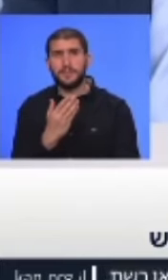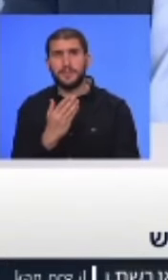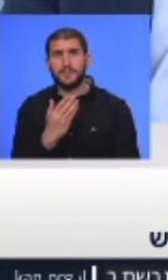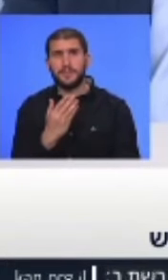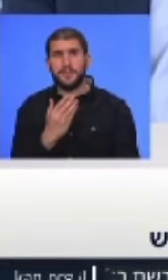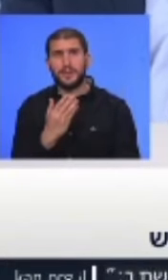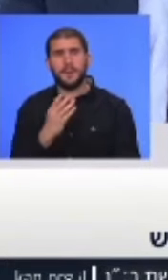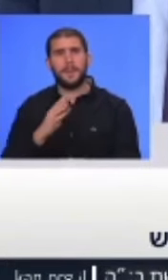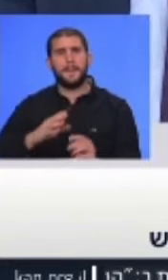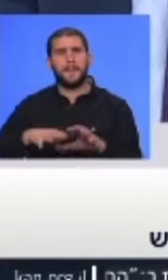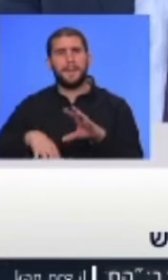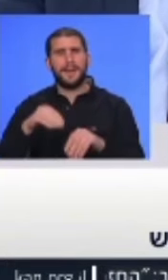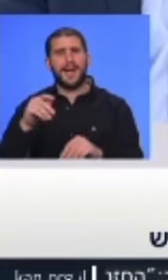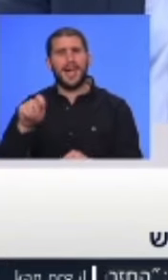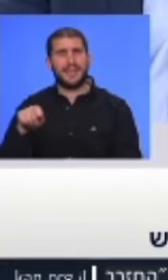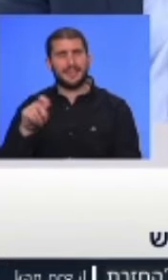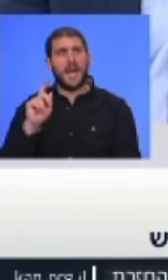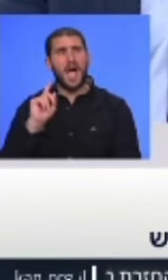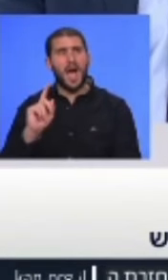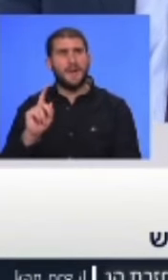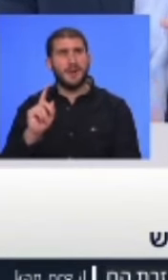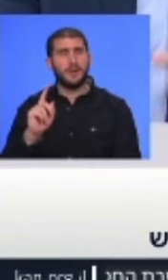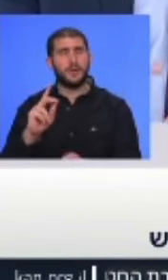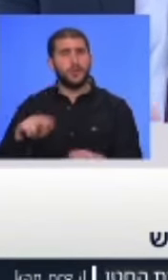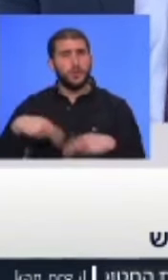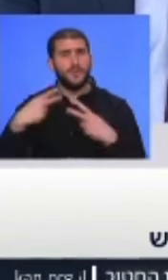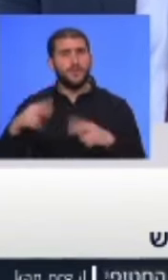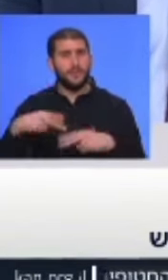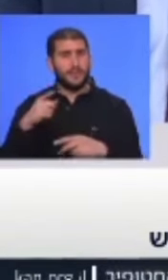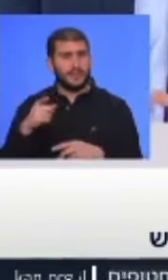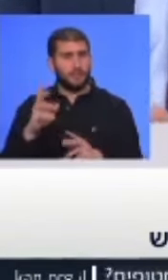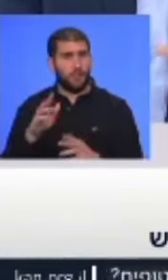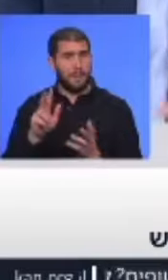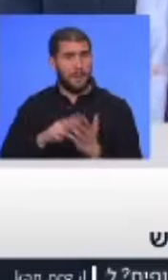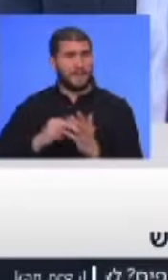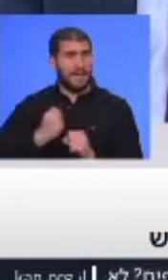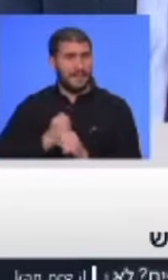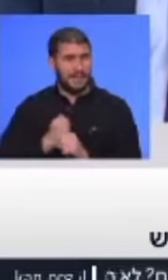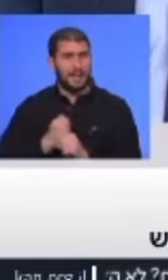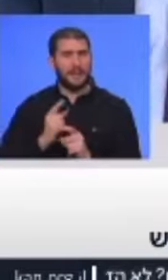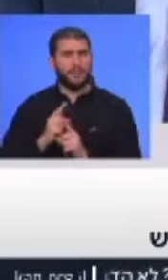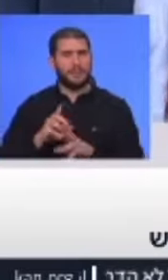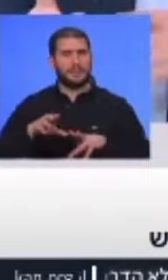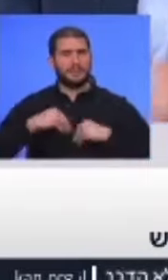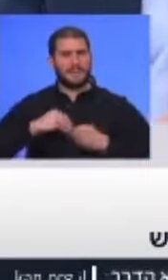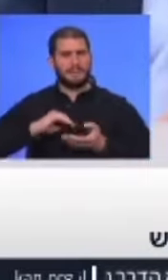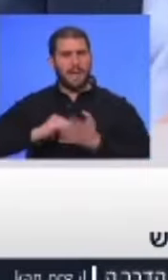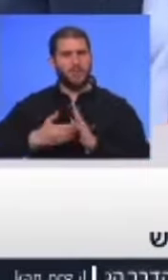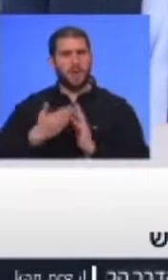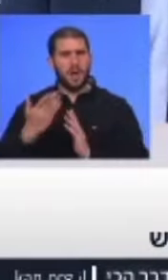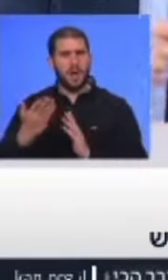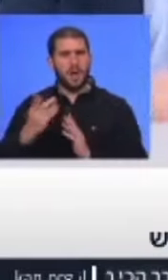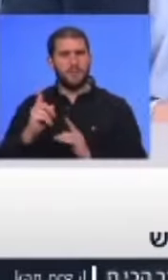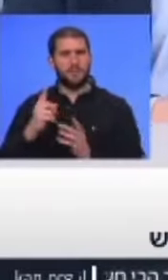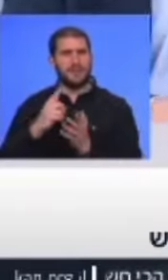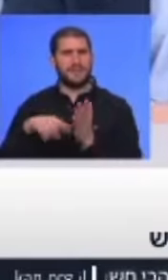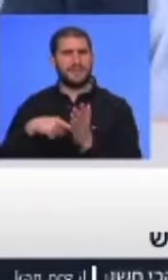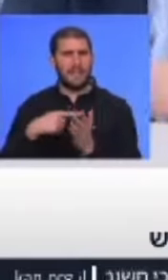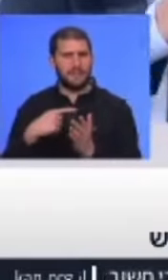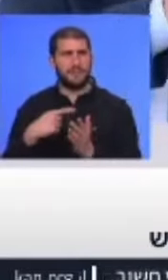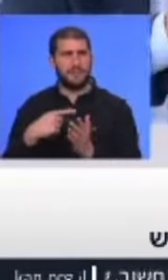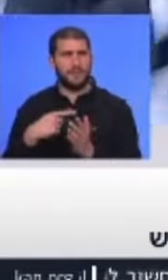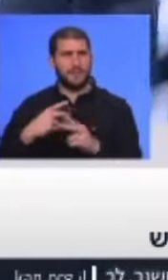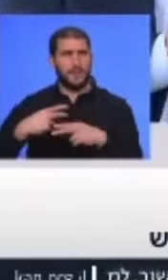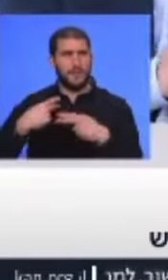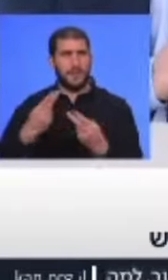בבחירה לכנסת. אבל פעם אחר פעם, וזה מה שבגץ הרי עשה, מכשיר את הנפסלים הרי... את רואה? את